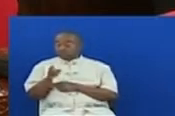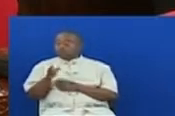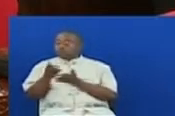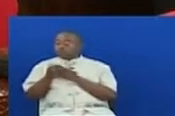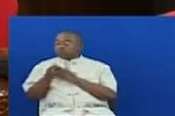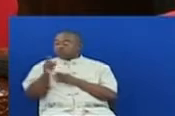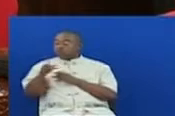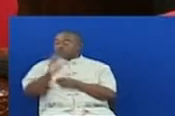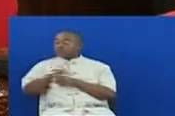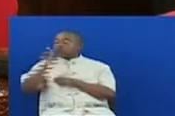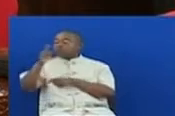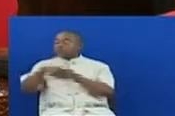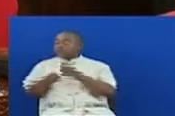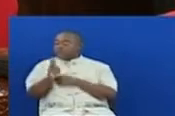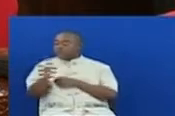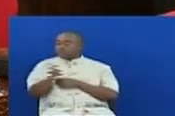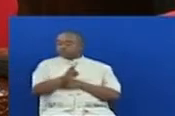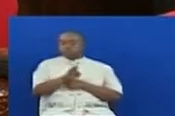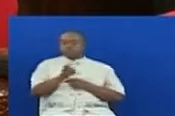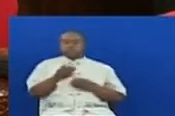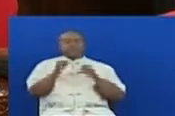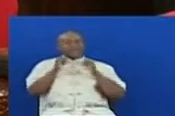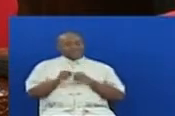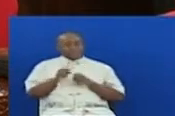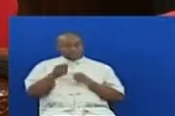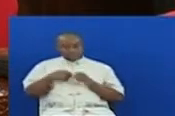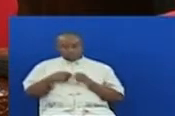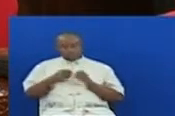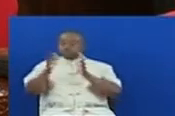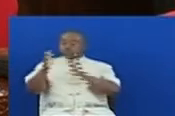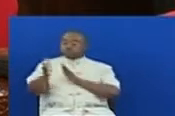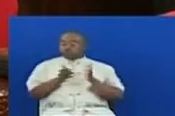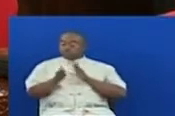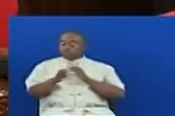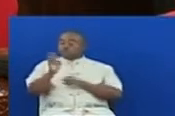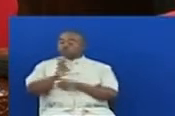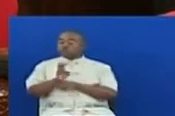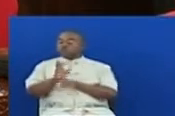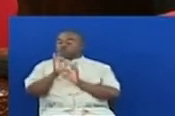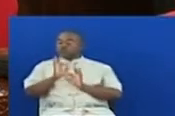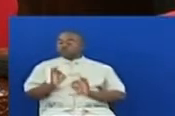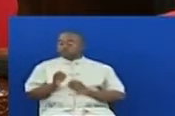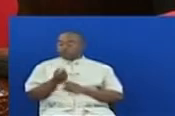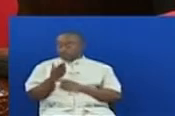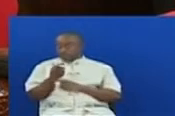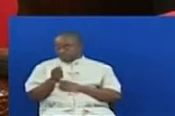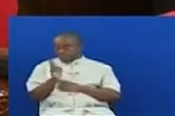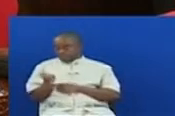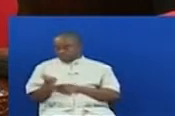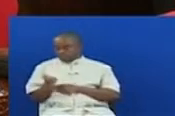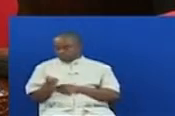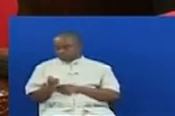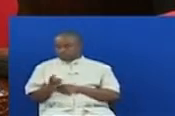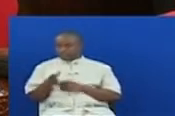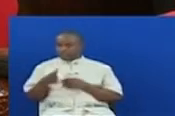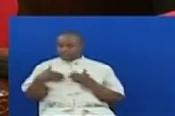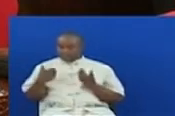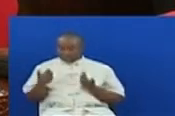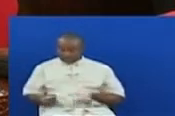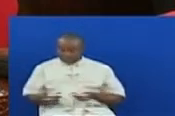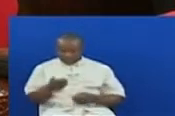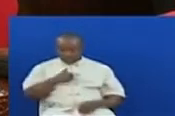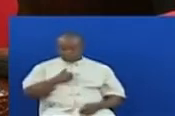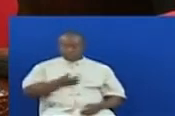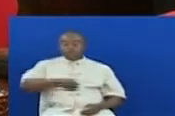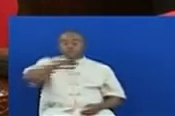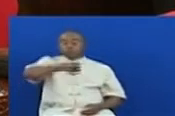usimamizi mzuri wa fedha za halmashauri ndio ambao utaleta maendeleo mazuri kwa nchi hii. Kwa hiyo naipongeza sana